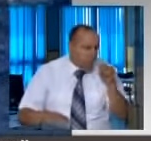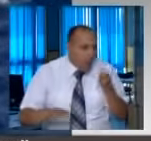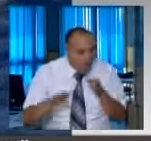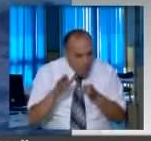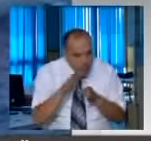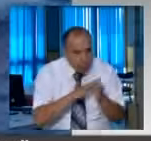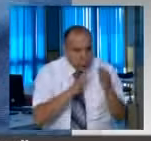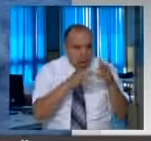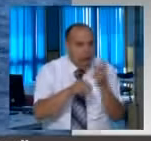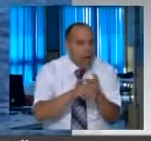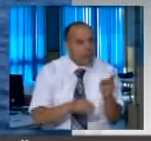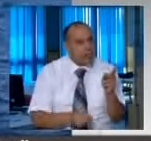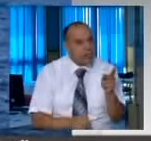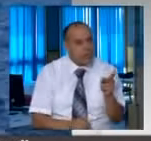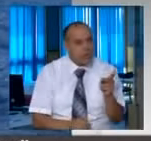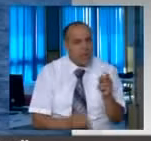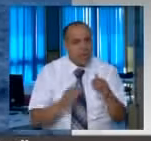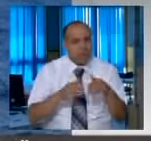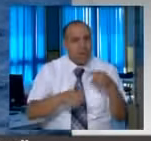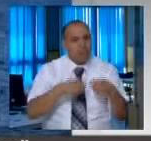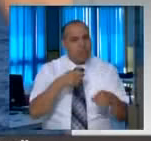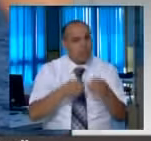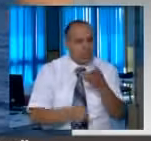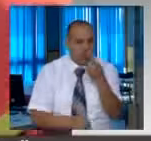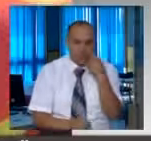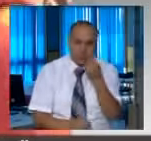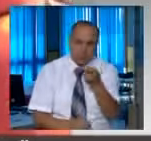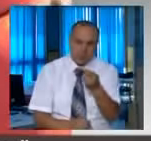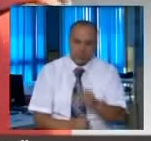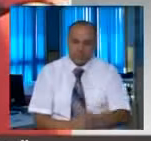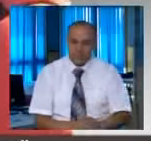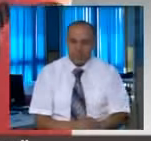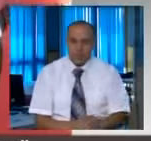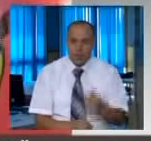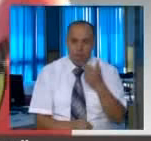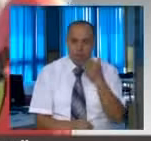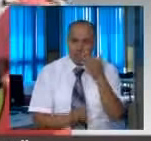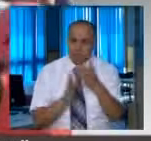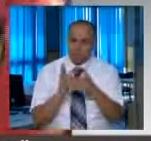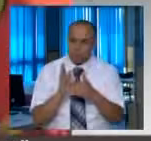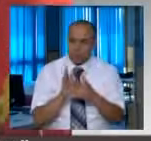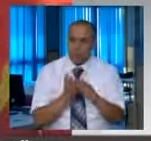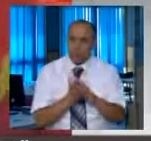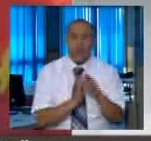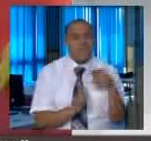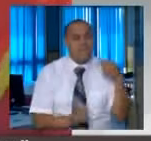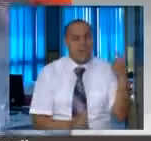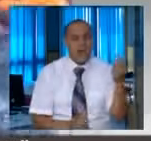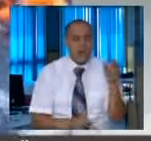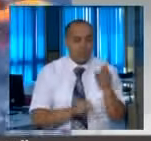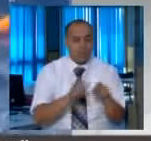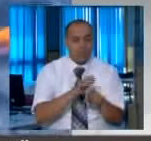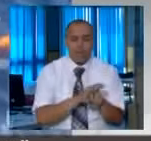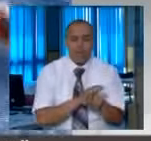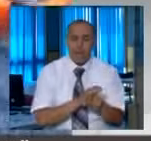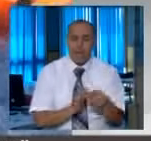لركوب المخاطر في قوارب مطاطية. وأشارت بيانات للمنظمة الدولية للهجرة أن